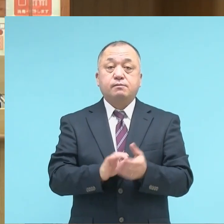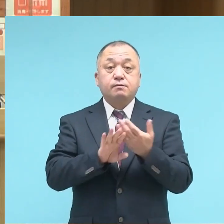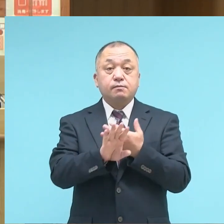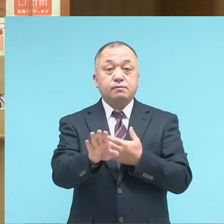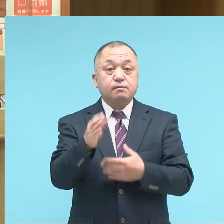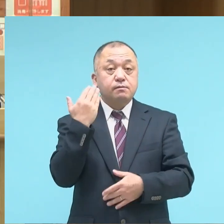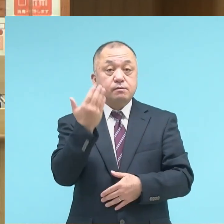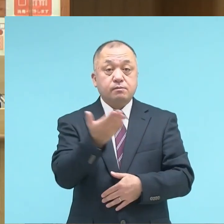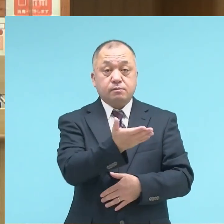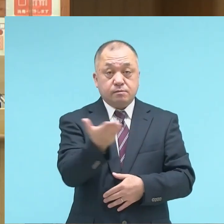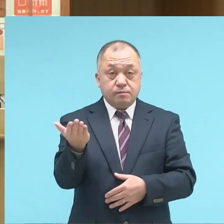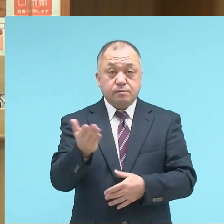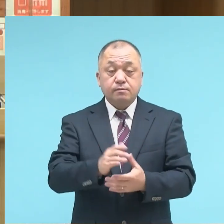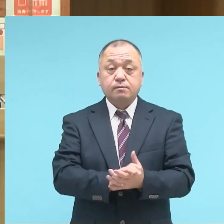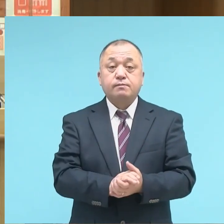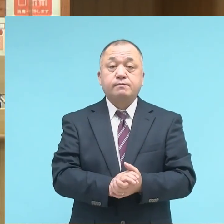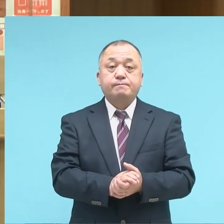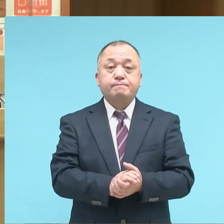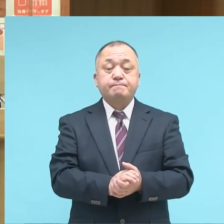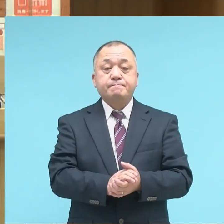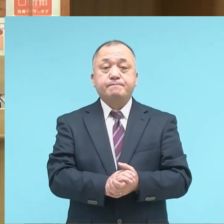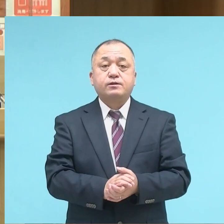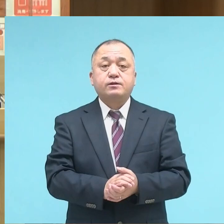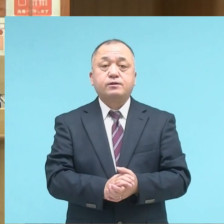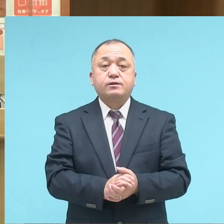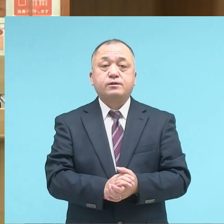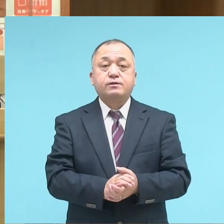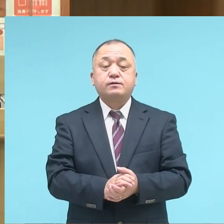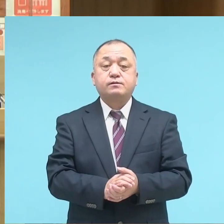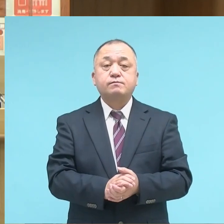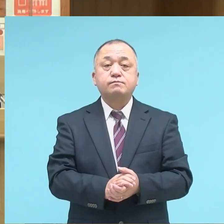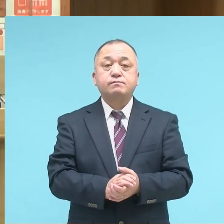他にご質問ございますでしょうか。後ろの方。